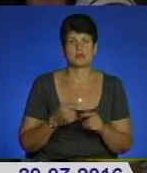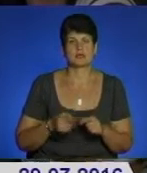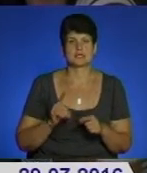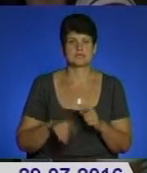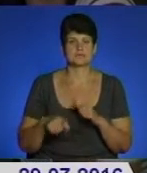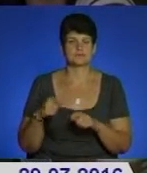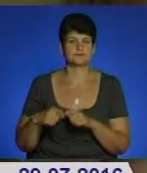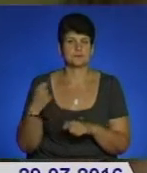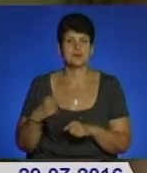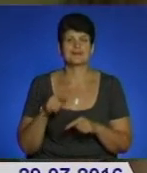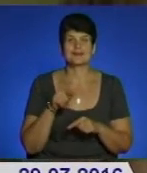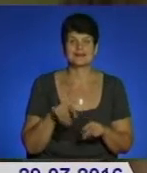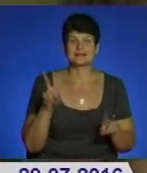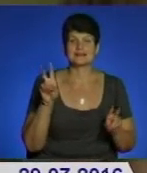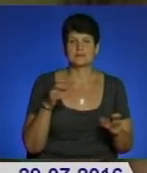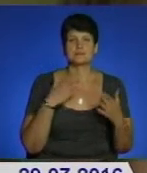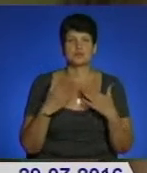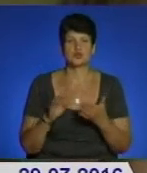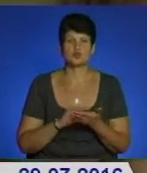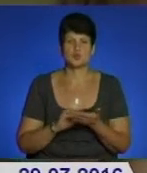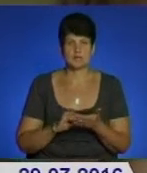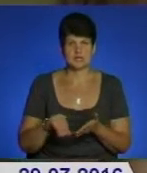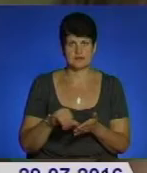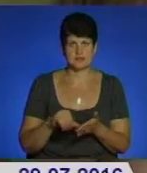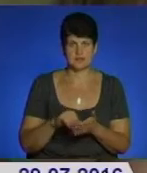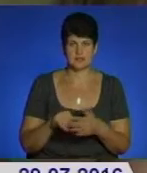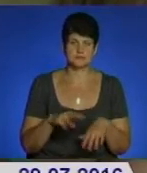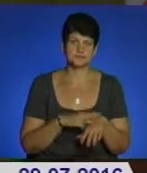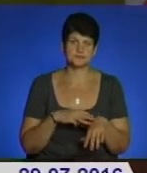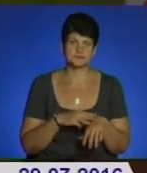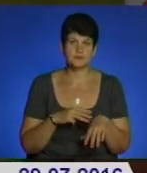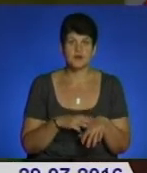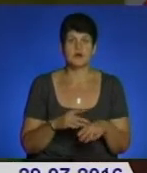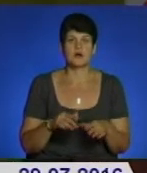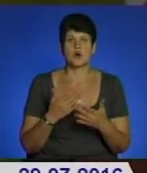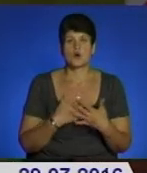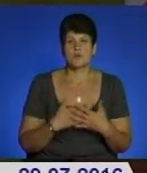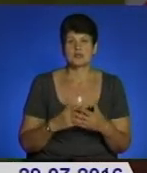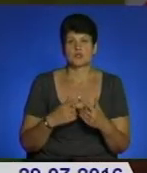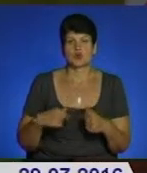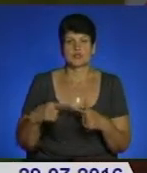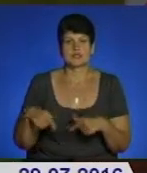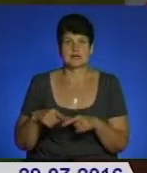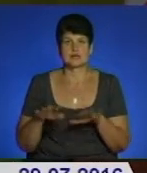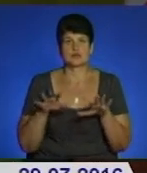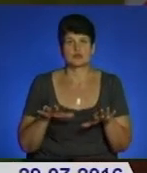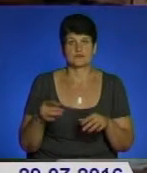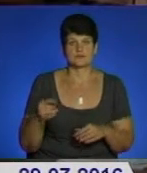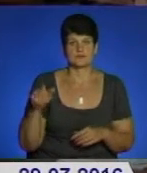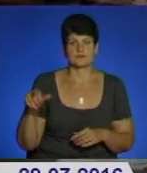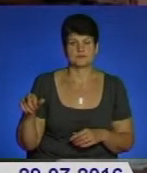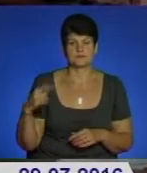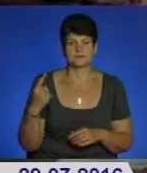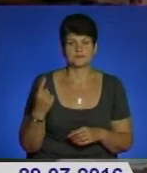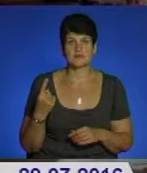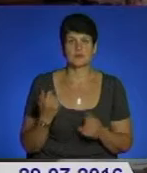ці та інші теми спілкувалися з журналістами, представники правоохоронних органів, громадських організацій та посадовці Тернопілля. На